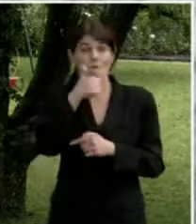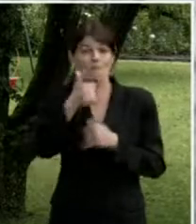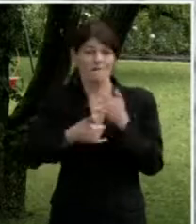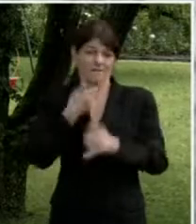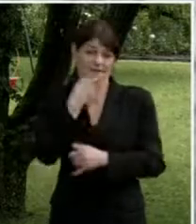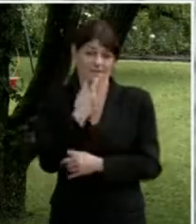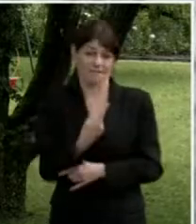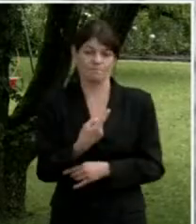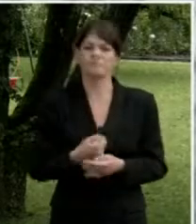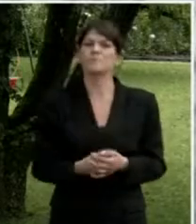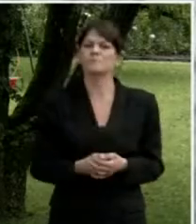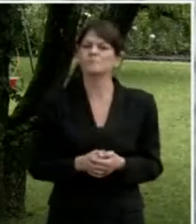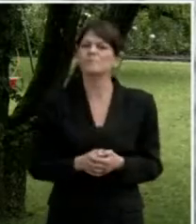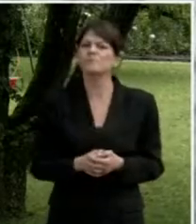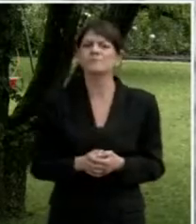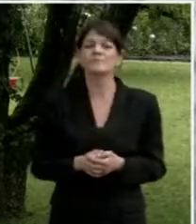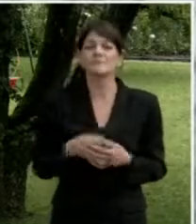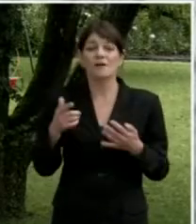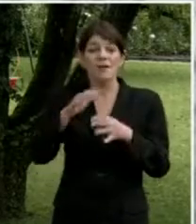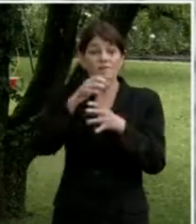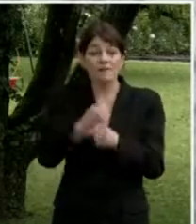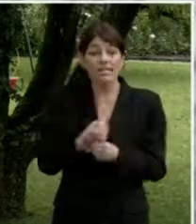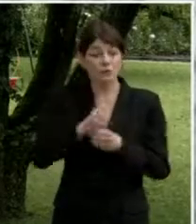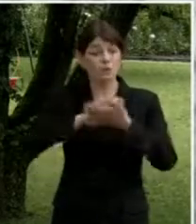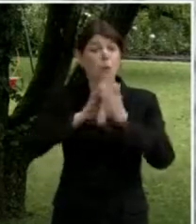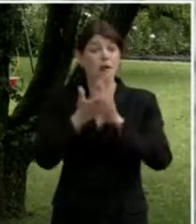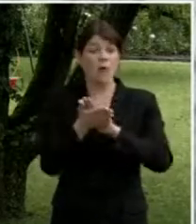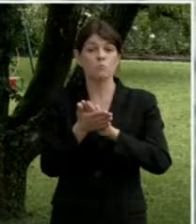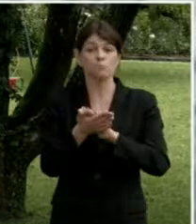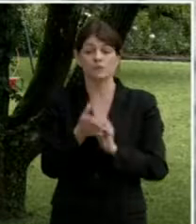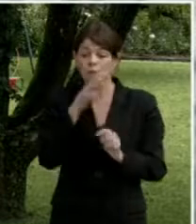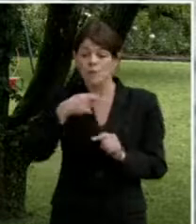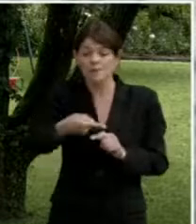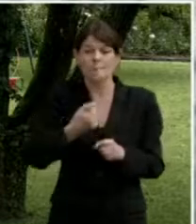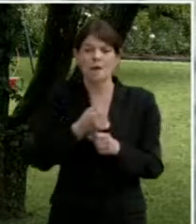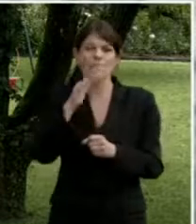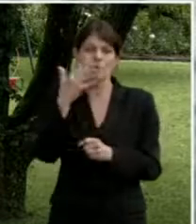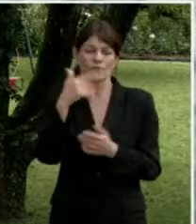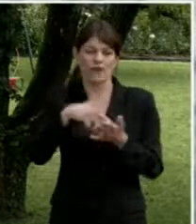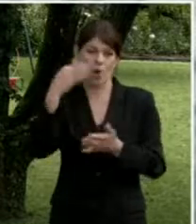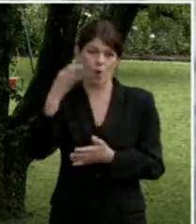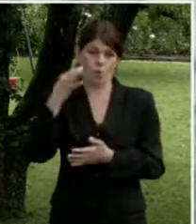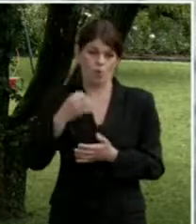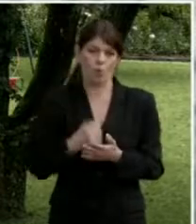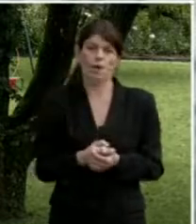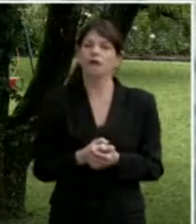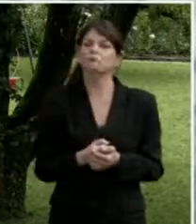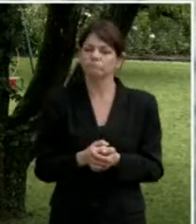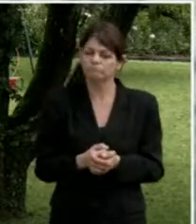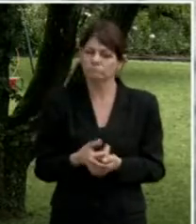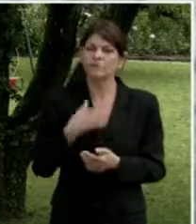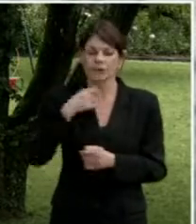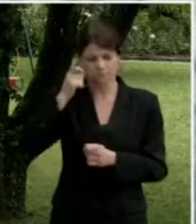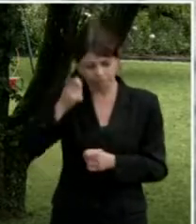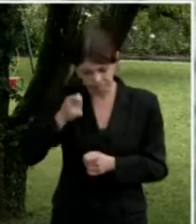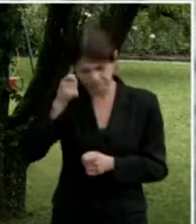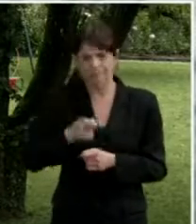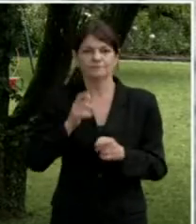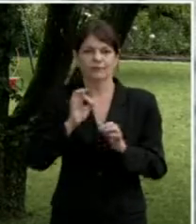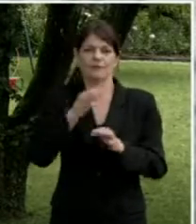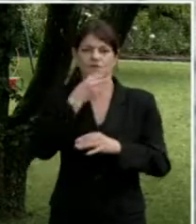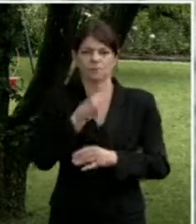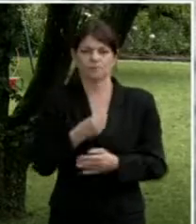alt. Das Verfassungsjubiläum wird am 5. Oktober dieses Jahres gebührend gewürdigt werden.